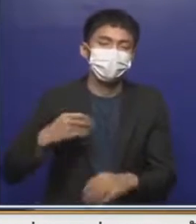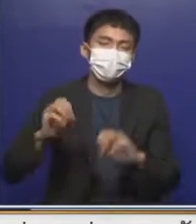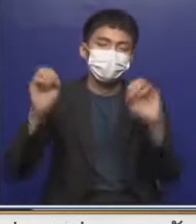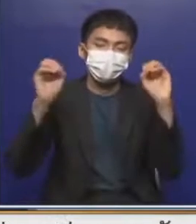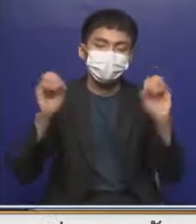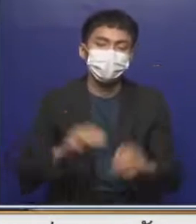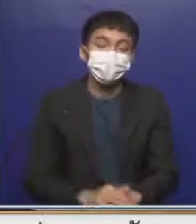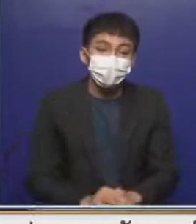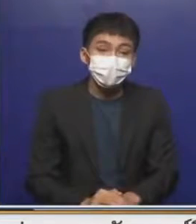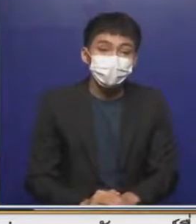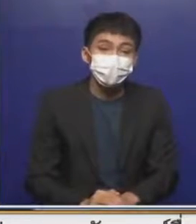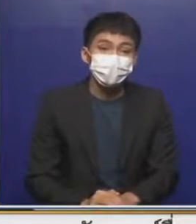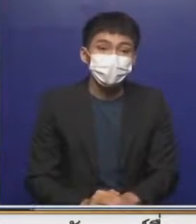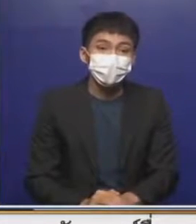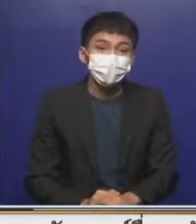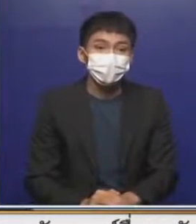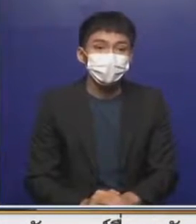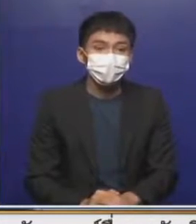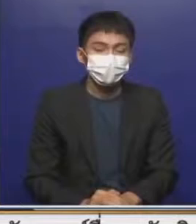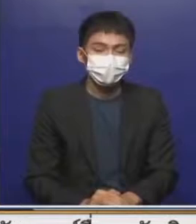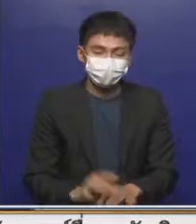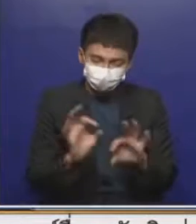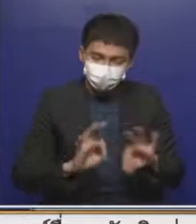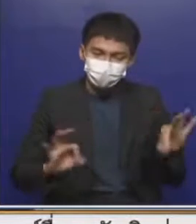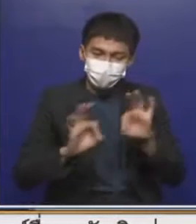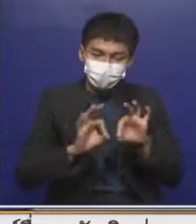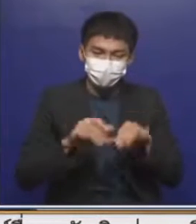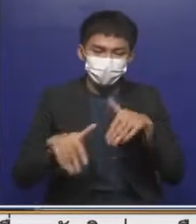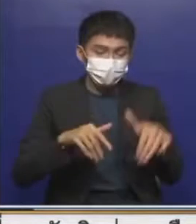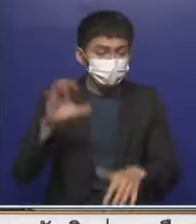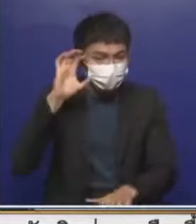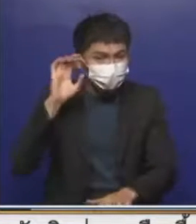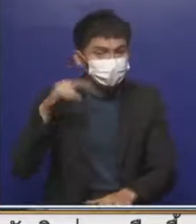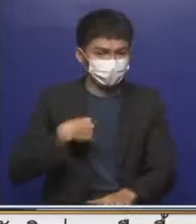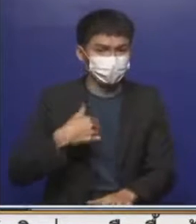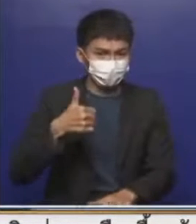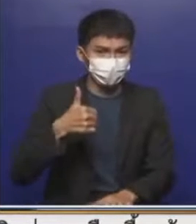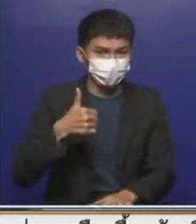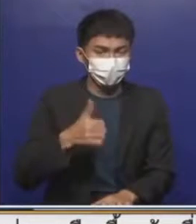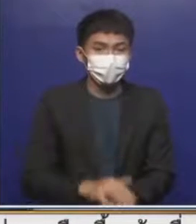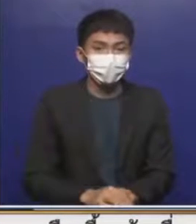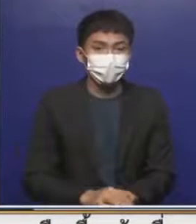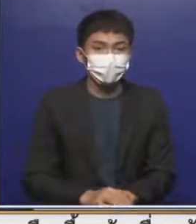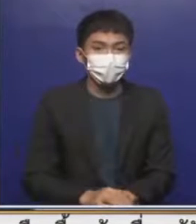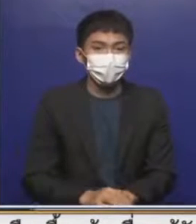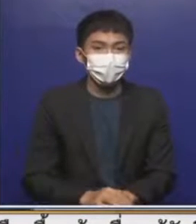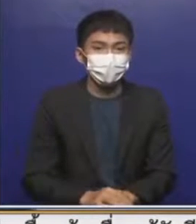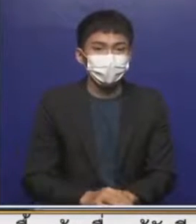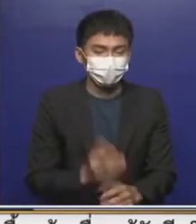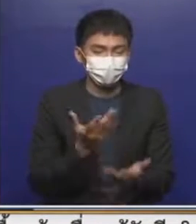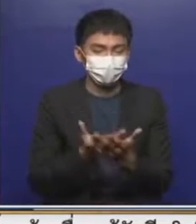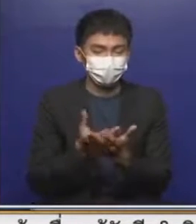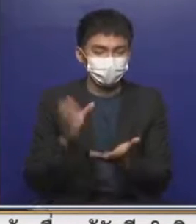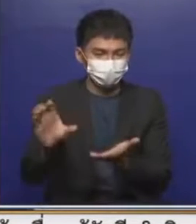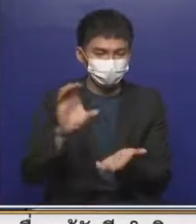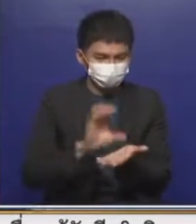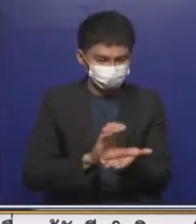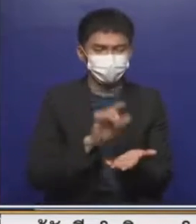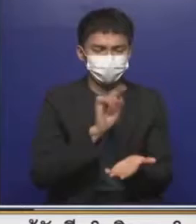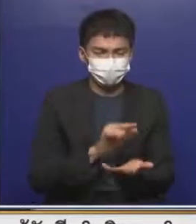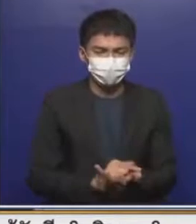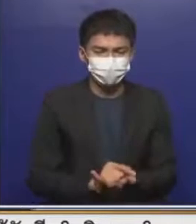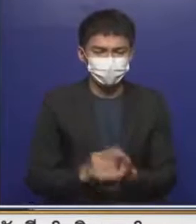แบบนี้ จะสรางคามมนใจ ใการชิบวัคซิี้กบปยชน์ไดอย่างไรงบแบบนี้ ตัดเnelleก บัตรทองแบบนี้